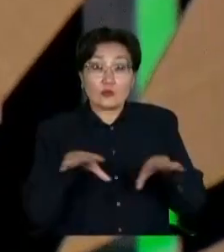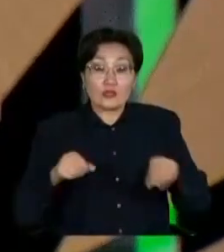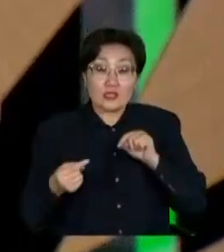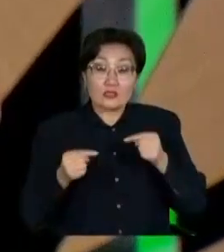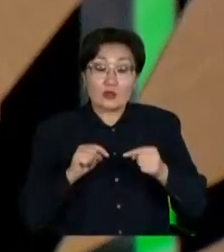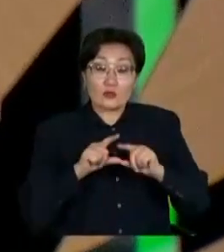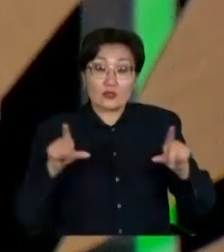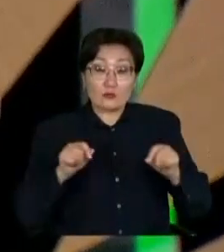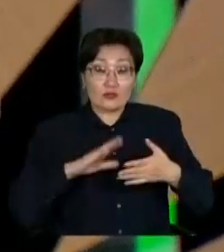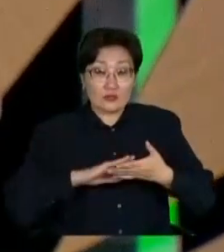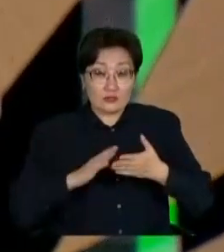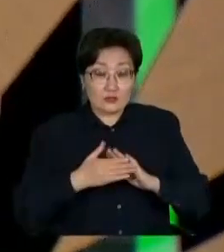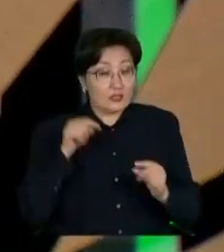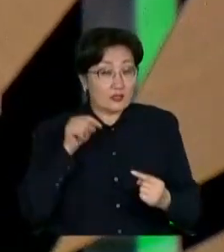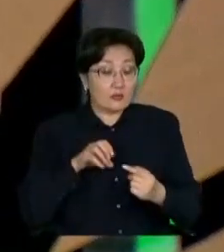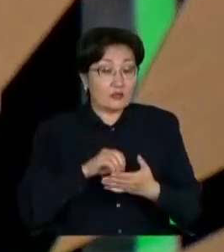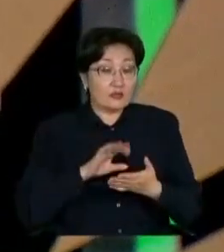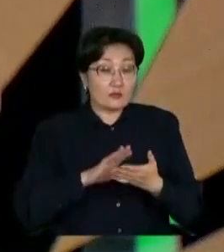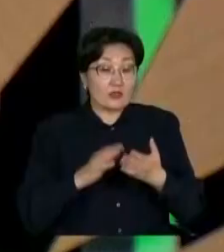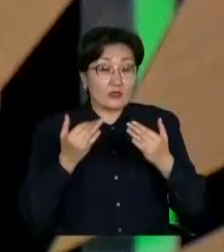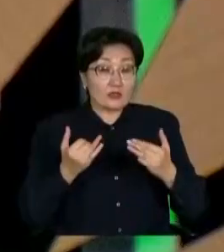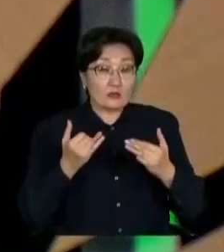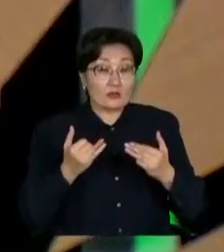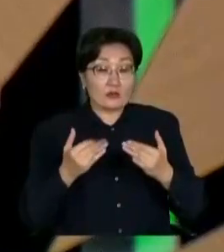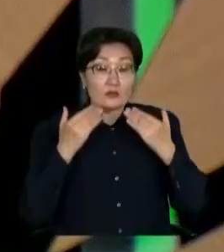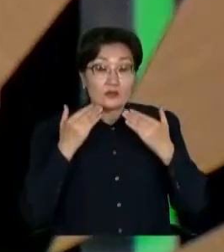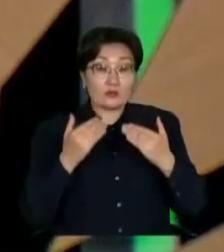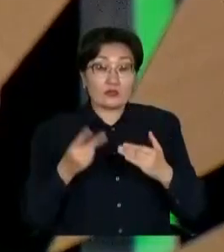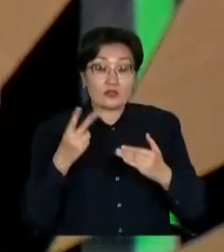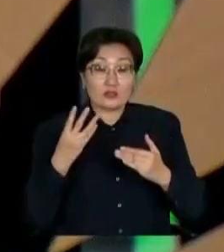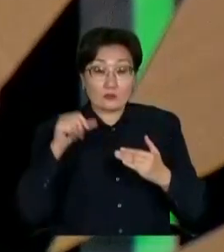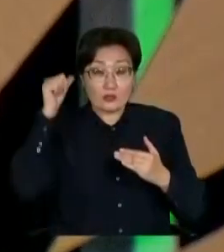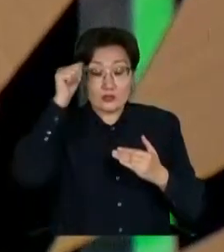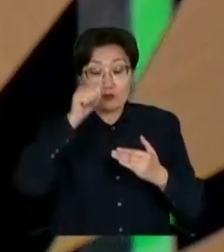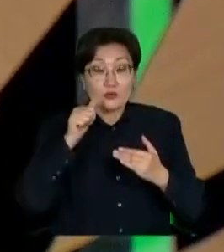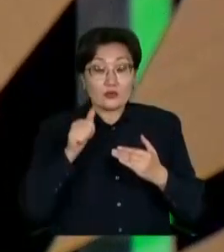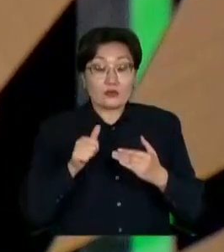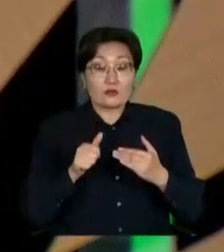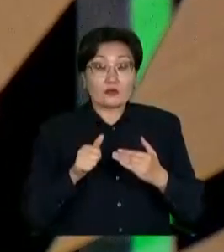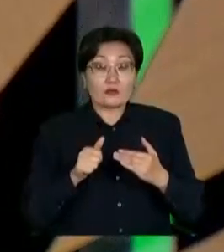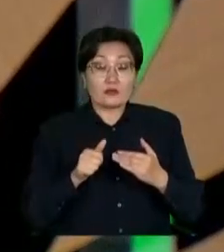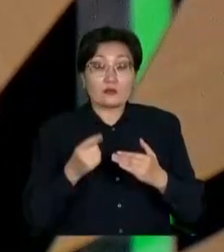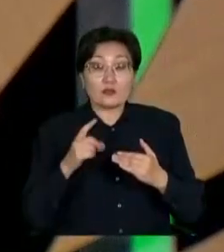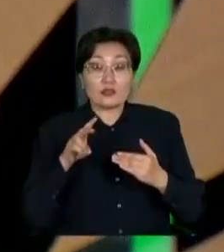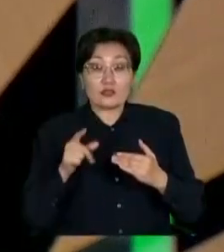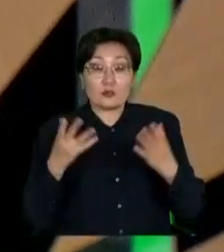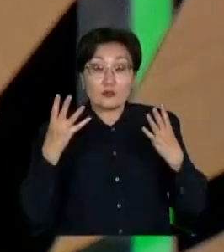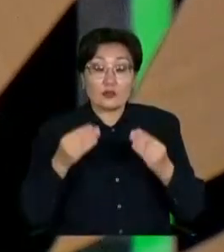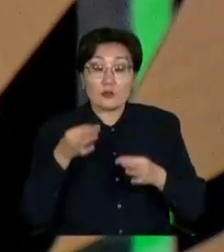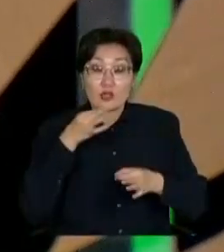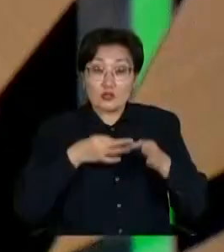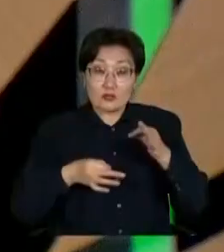органмен келісе бойынша бекітеді. Енді қазір соңғыша 2024 жылдан 1 шілдеден бастап бәрі дәрілік